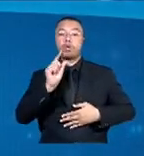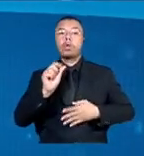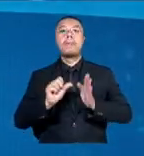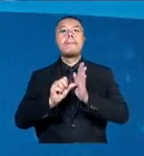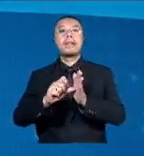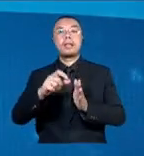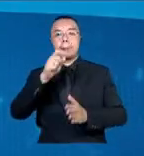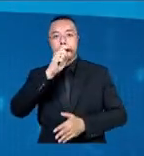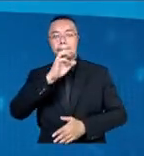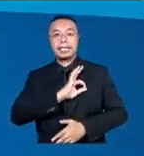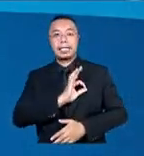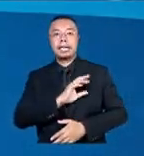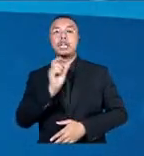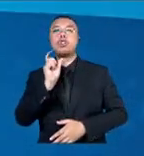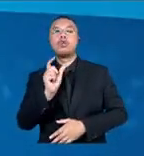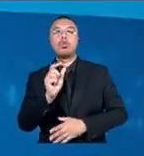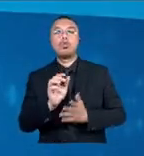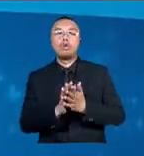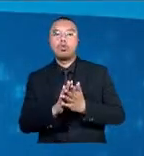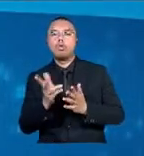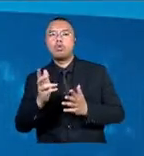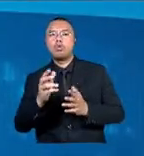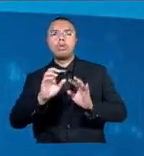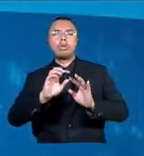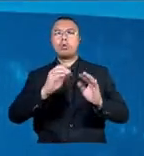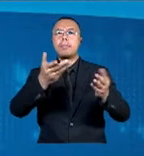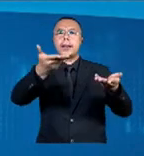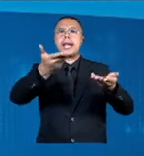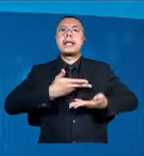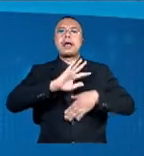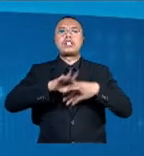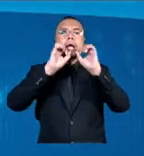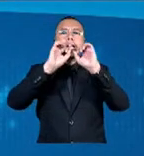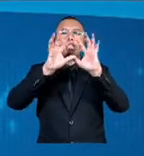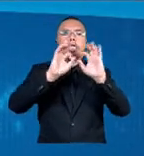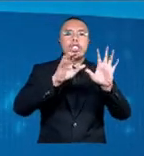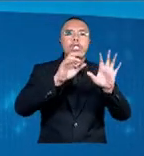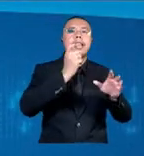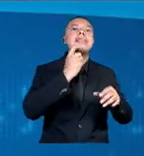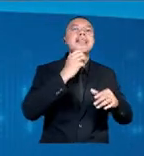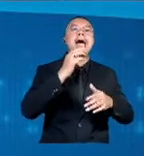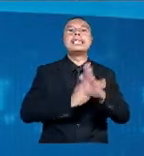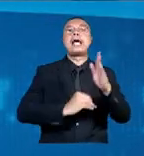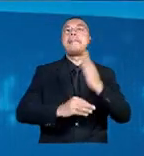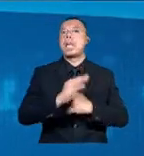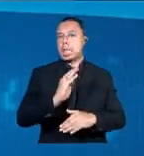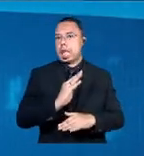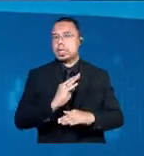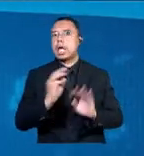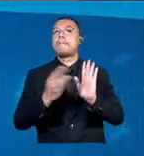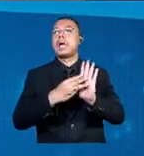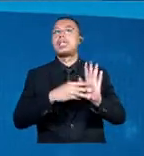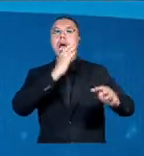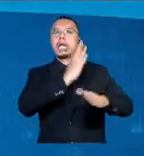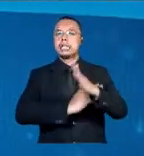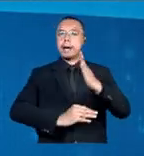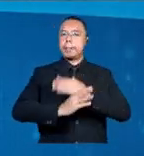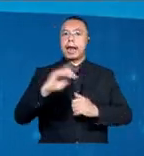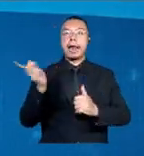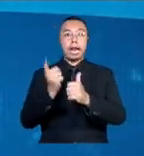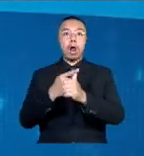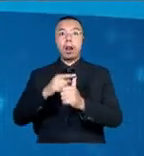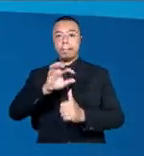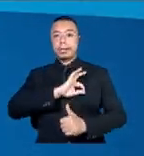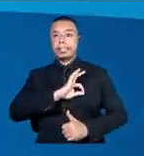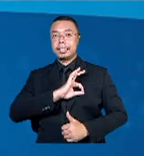membantu Bapak Presiden dalam handle isu penyandang disabilitas yang ada di Indonesia. Jadi dari awal kita